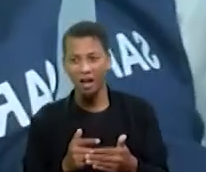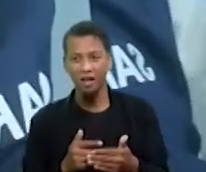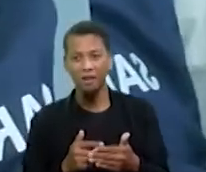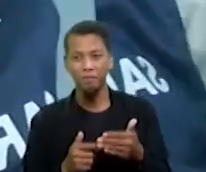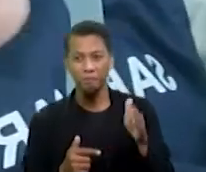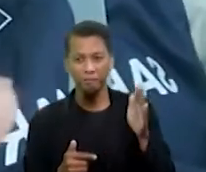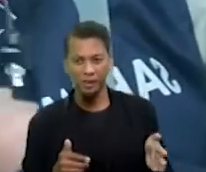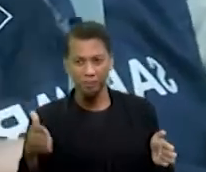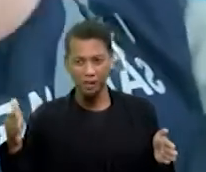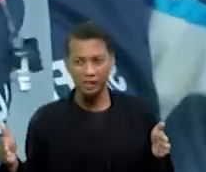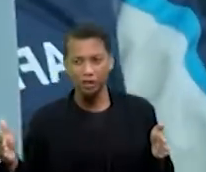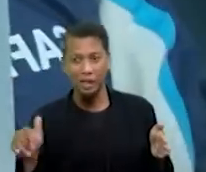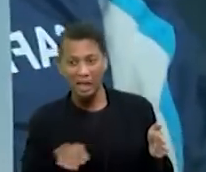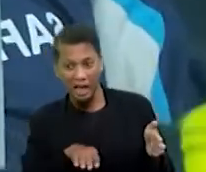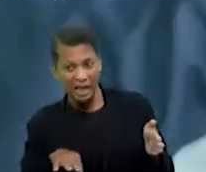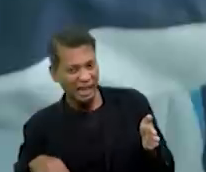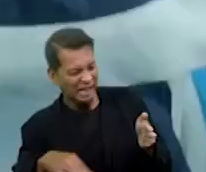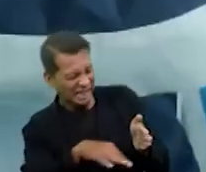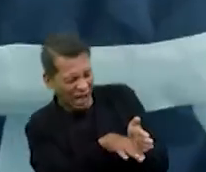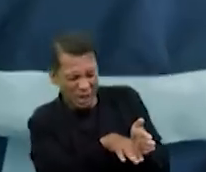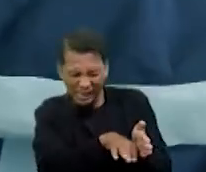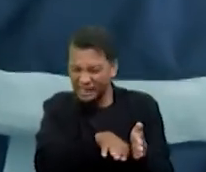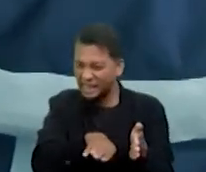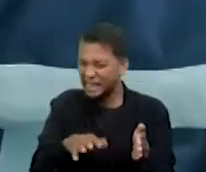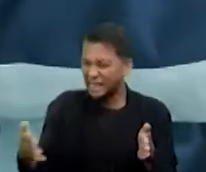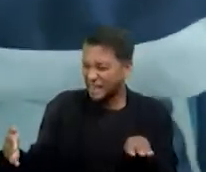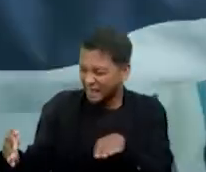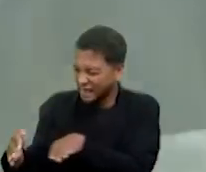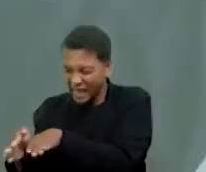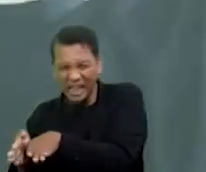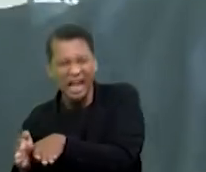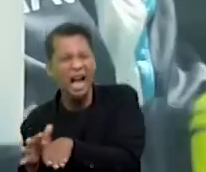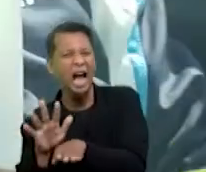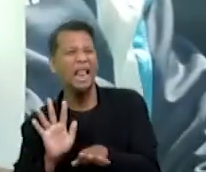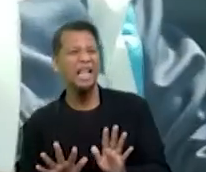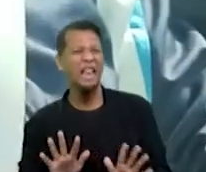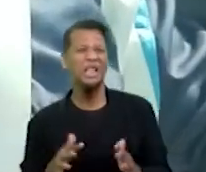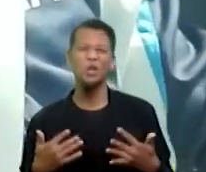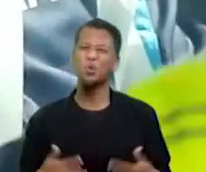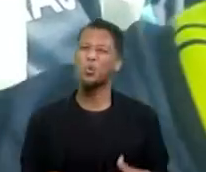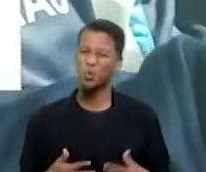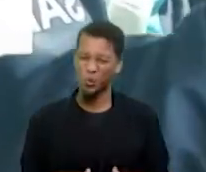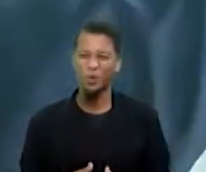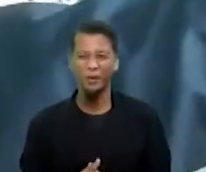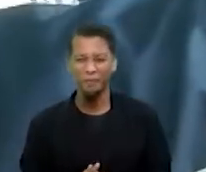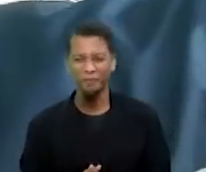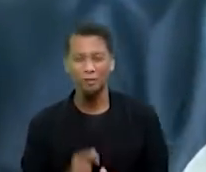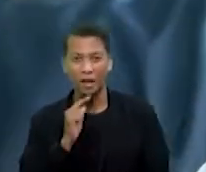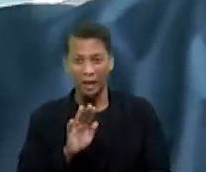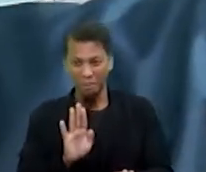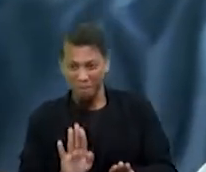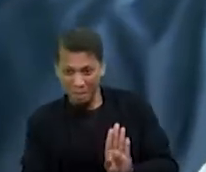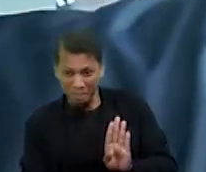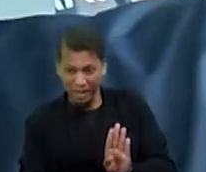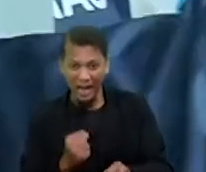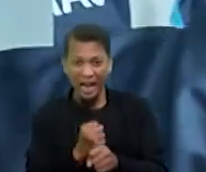benar-benar akan menutup ke kiri. Dan ini blind spot yang luar biasa, tricky sekali. Wow. Dan mereka harus melepas seperti gas sedikit karena